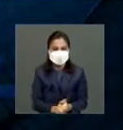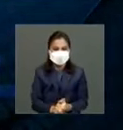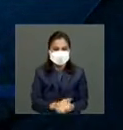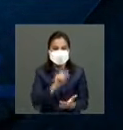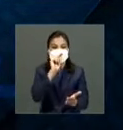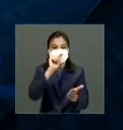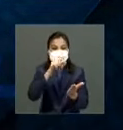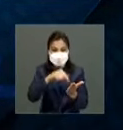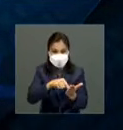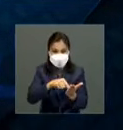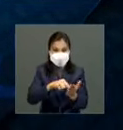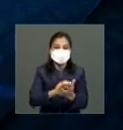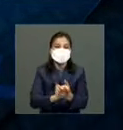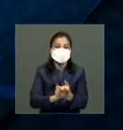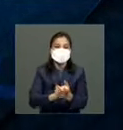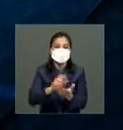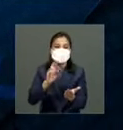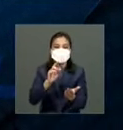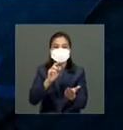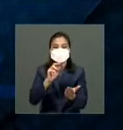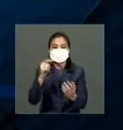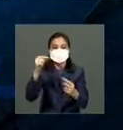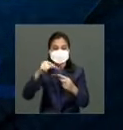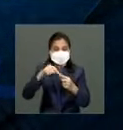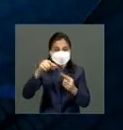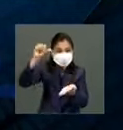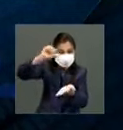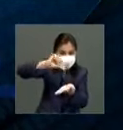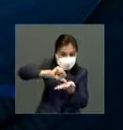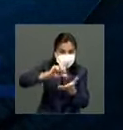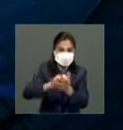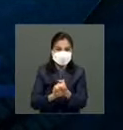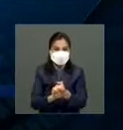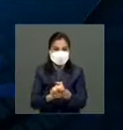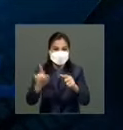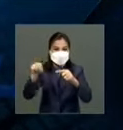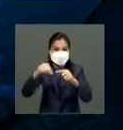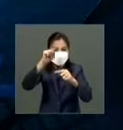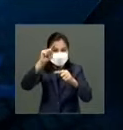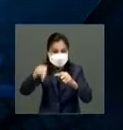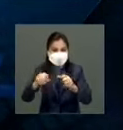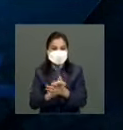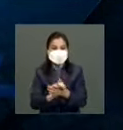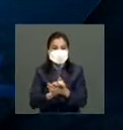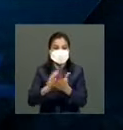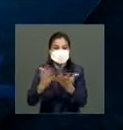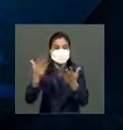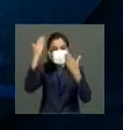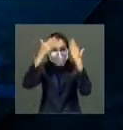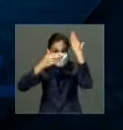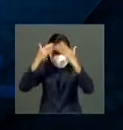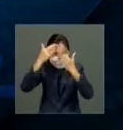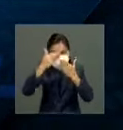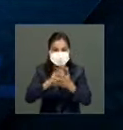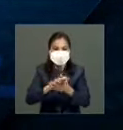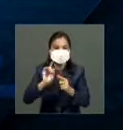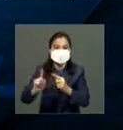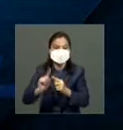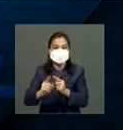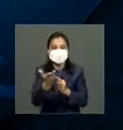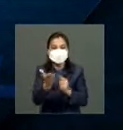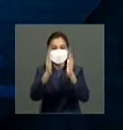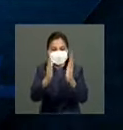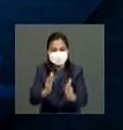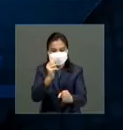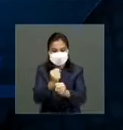1อิหร่าน2แล้วก็สหรัฐอาณาจักรนะครับอีก1แล้วก็มาเลเซีย1ก็ขอทางเจ้าหน้าที่ขอทางบุคลาก